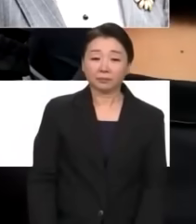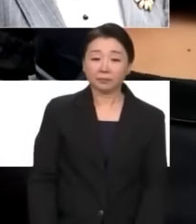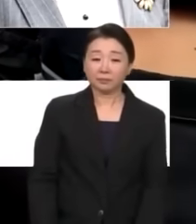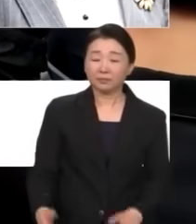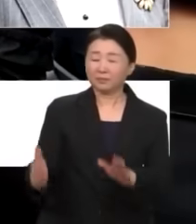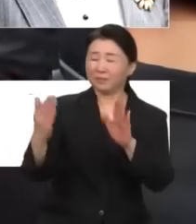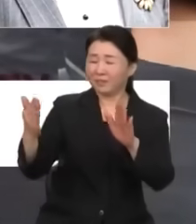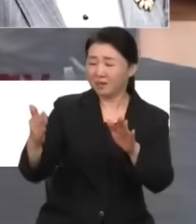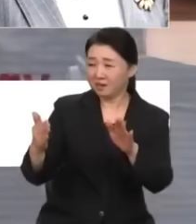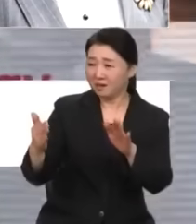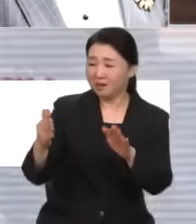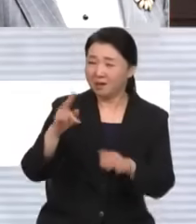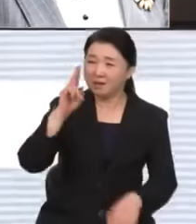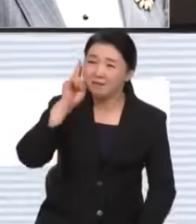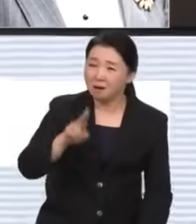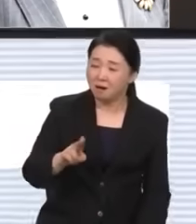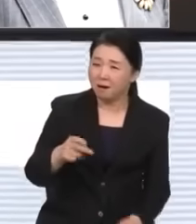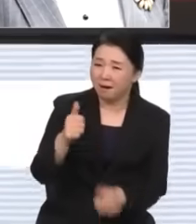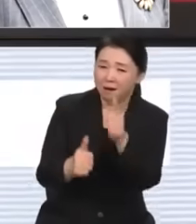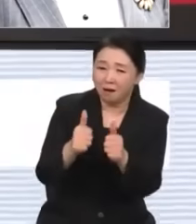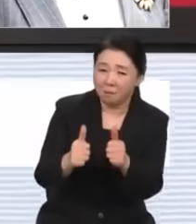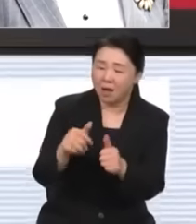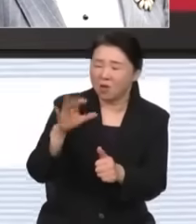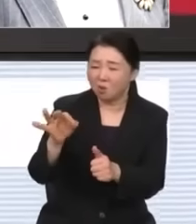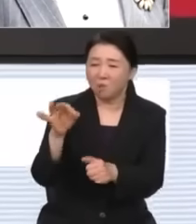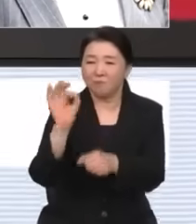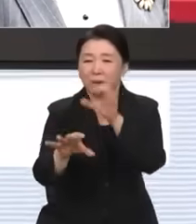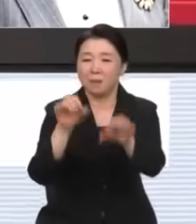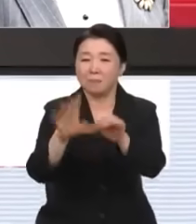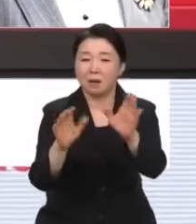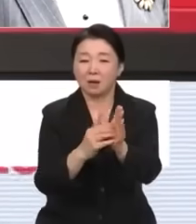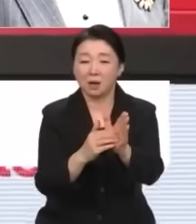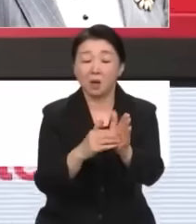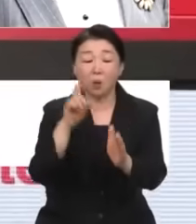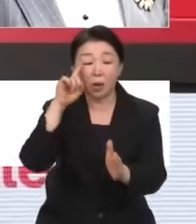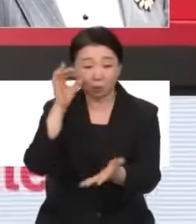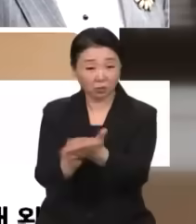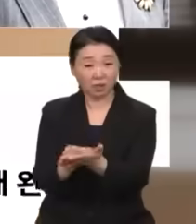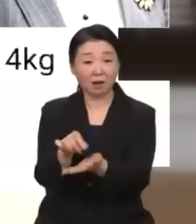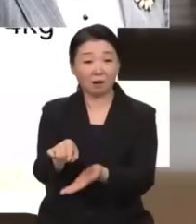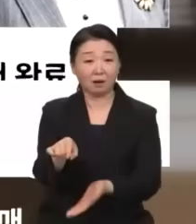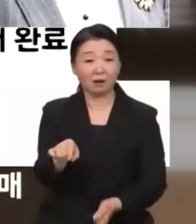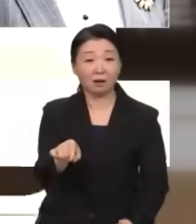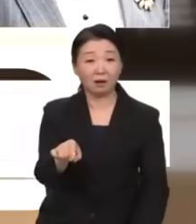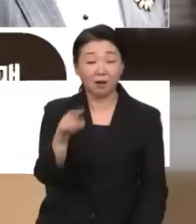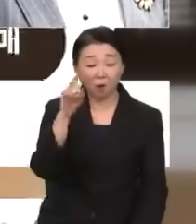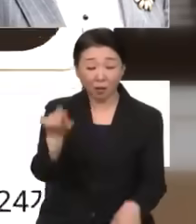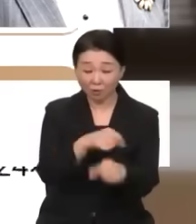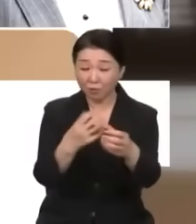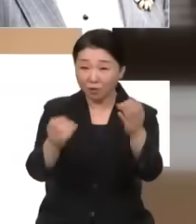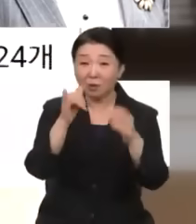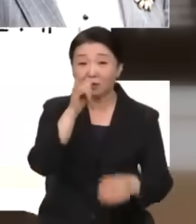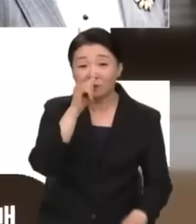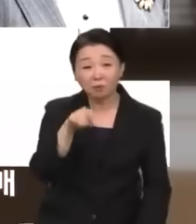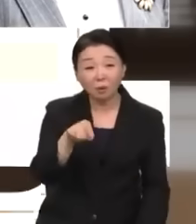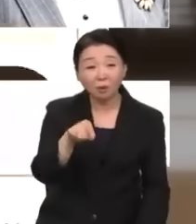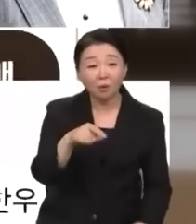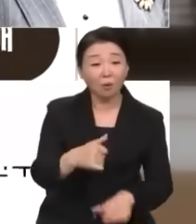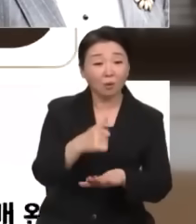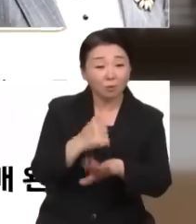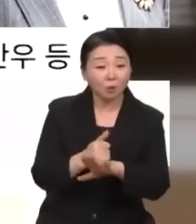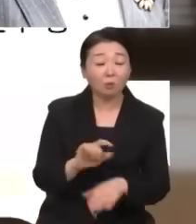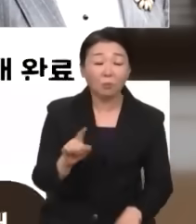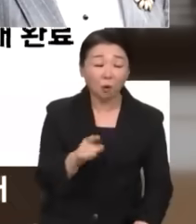유통업체가 무너질 때까지 자금력을 가지고 그렇게 계속하는 거죠. 가격이 워낙 저렴한데 또 이벤트도 하고 그러면 이제 결국은